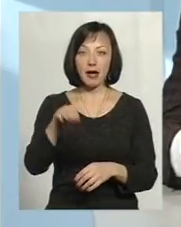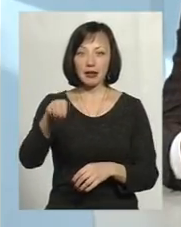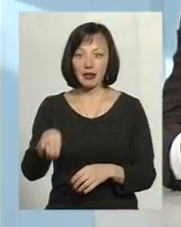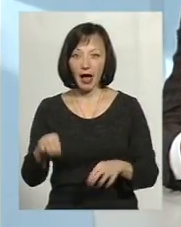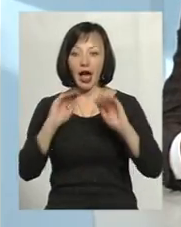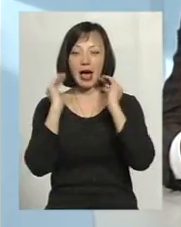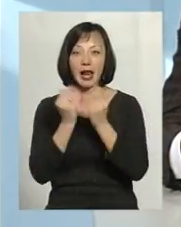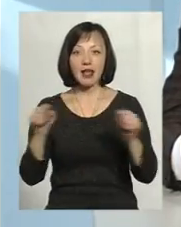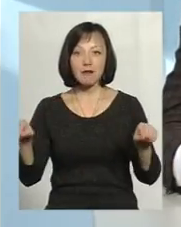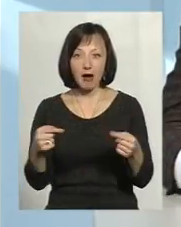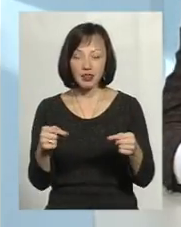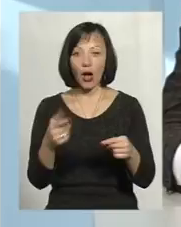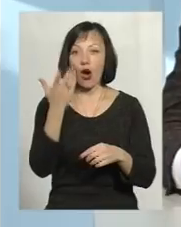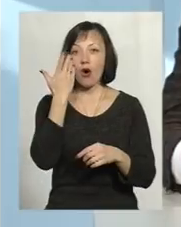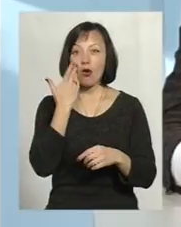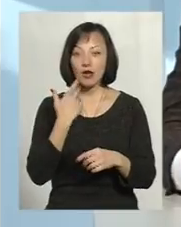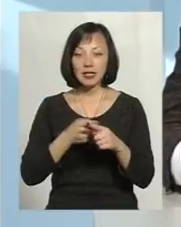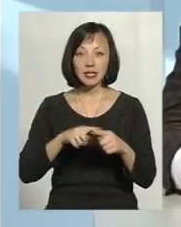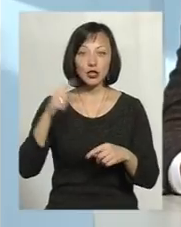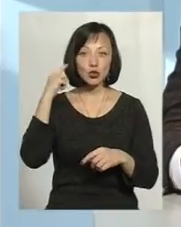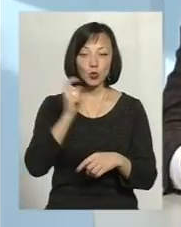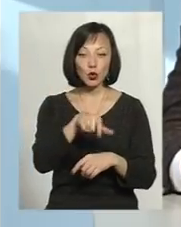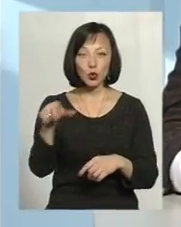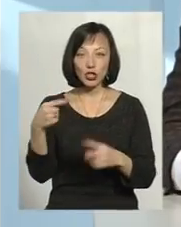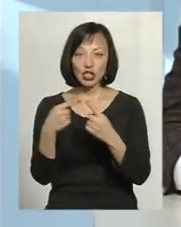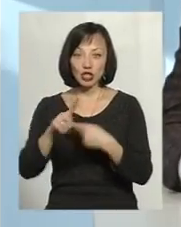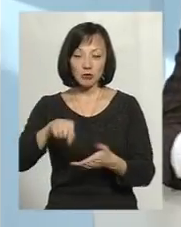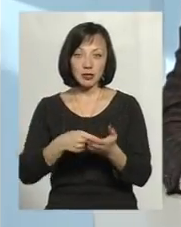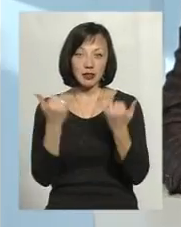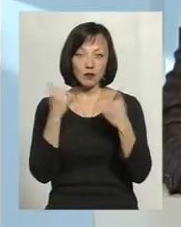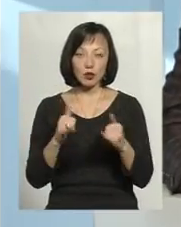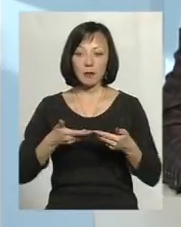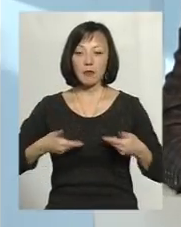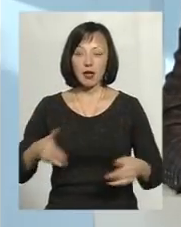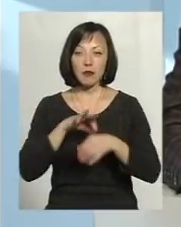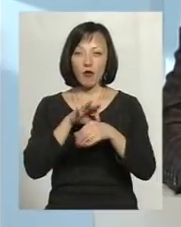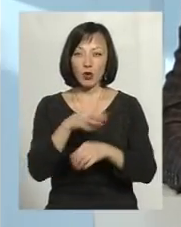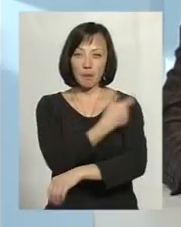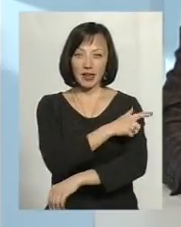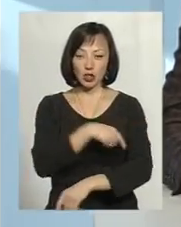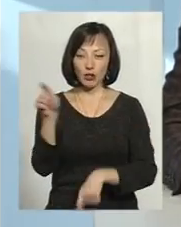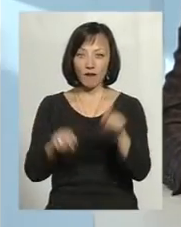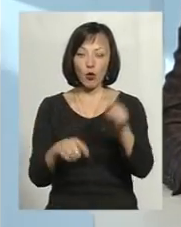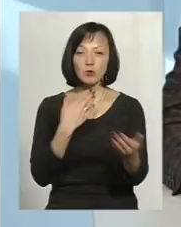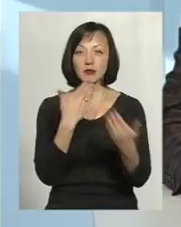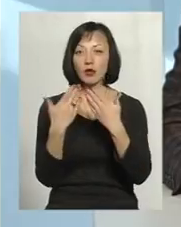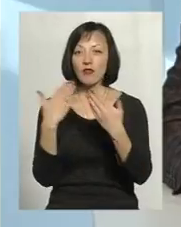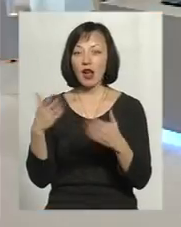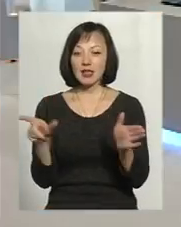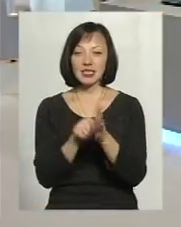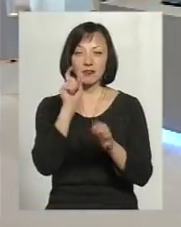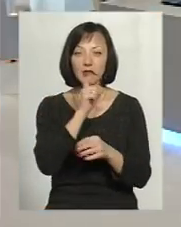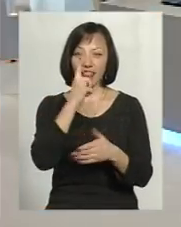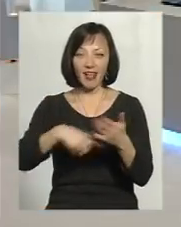і ліків на тумбочку. Коли про це чують люди з інших міст, вони дивуються. Ми проводили медичний форум на днях, ми спілкувалися з вінничанами, вони